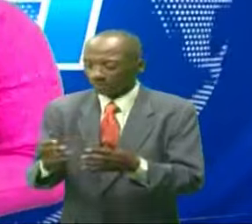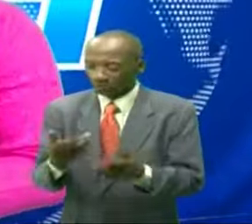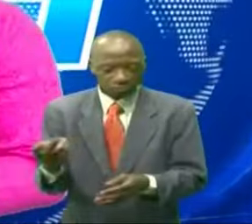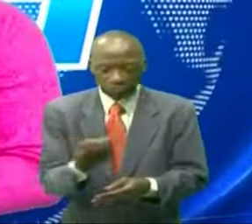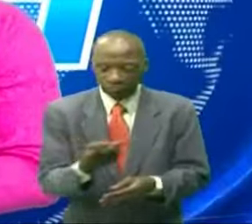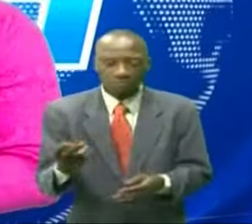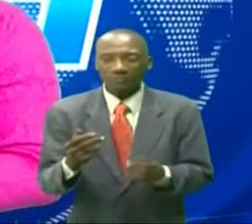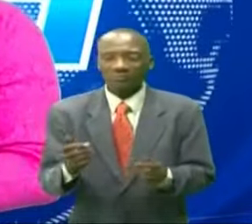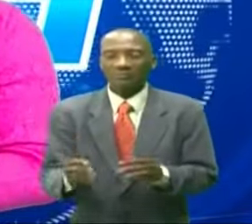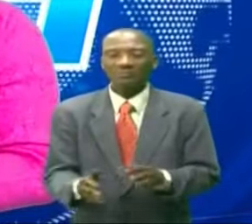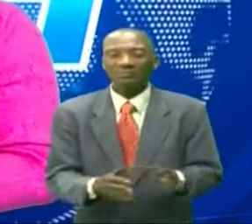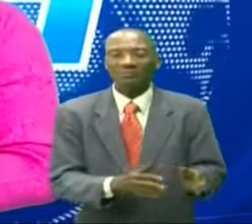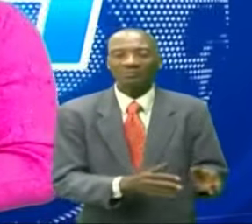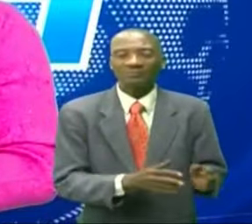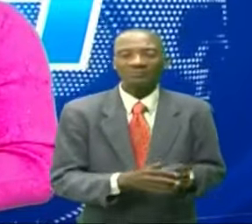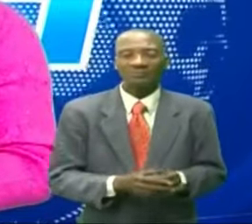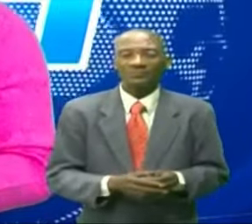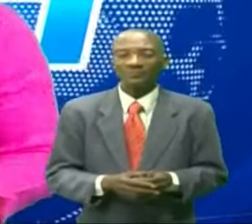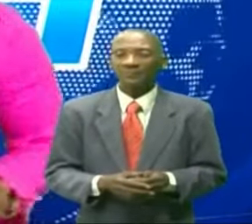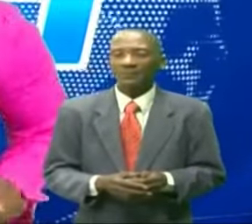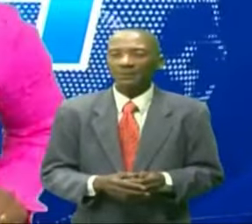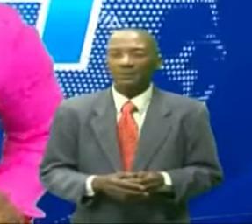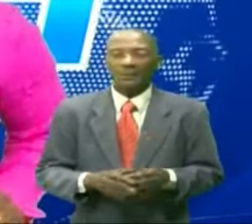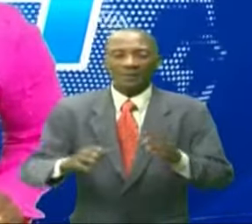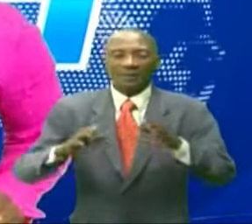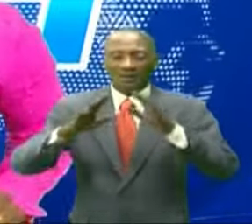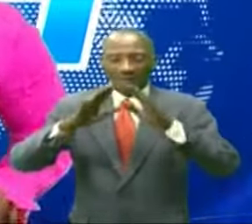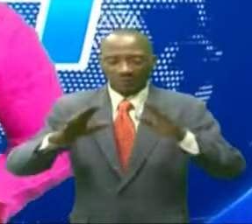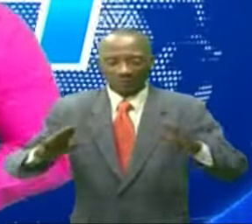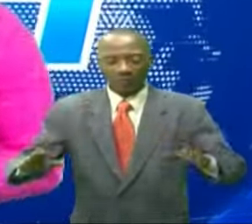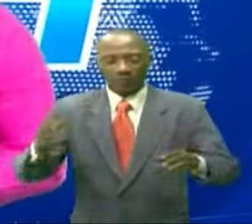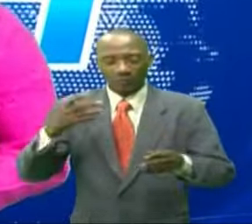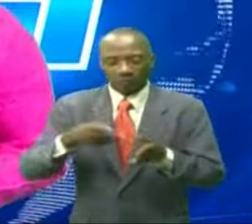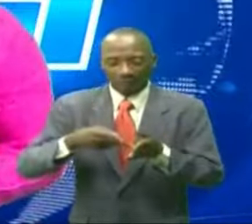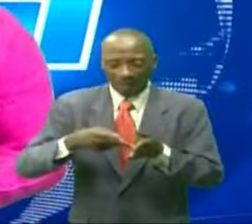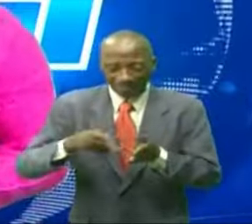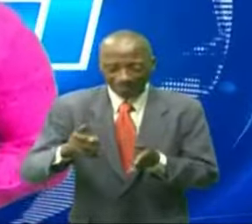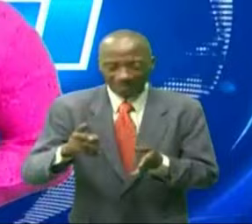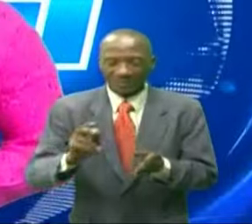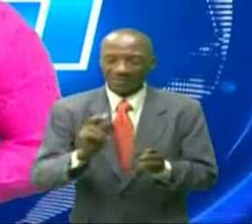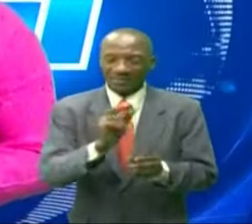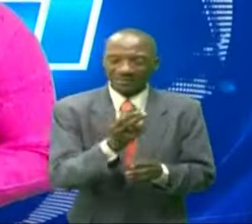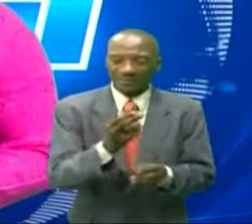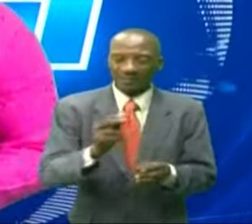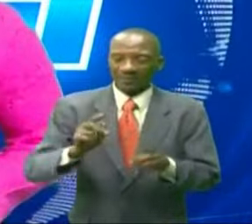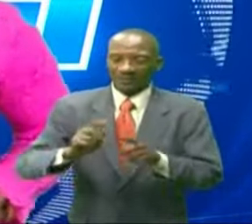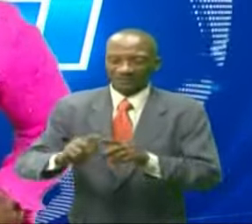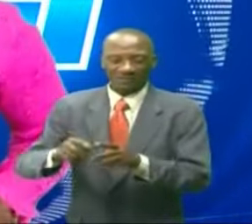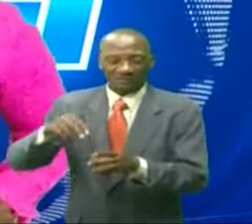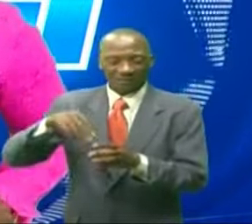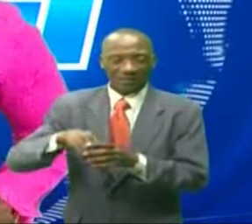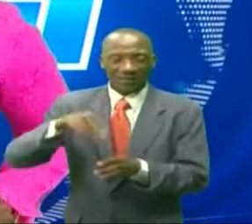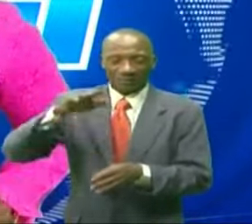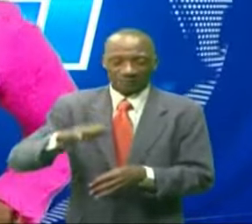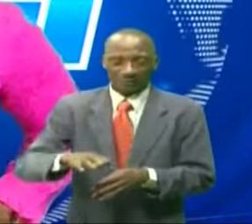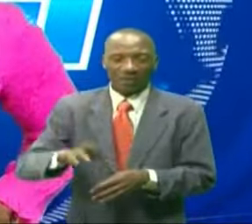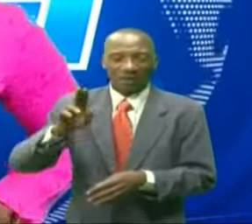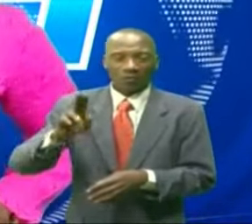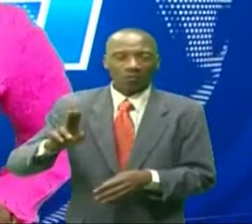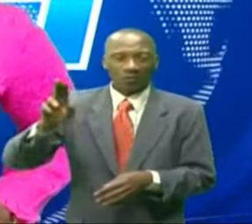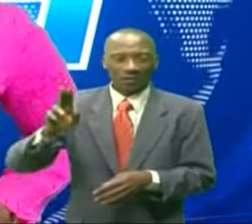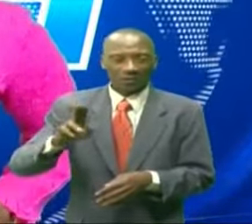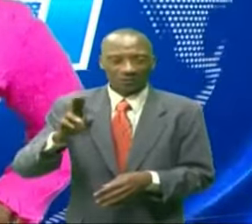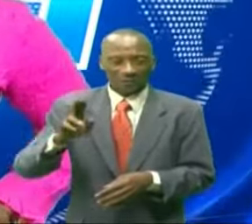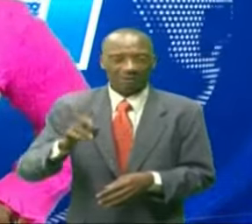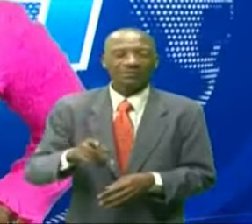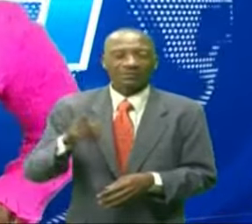Des activités du comptoir d'achat de matières précieuses à Bouta, chef-lieu de la province du Bas-Ouélé, a été lancé par le